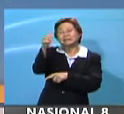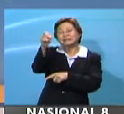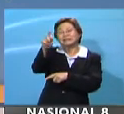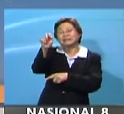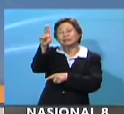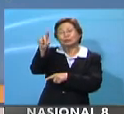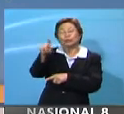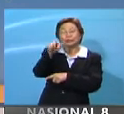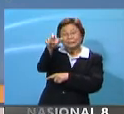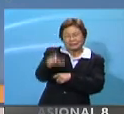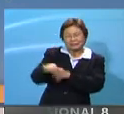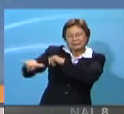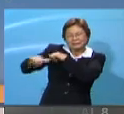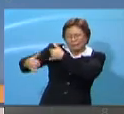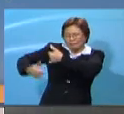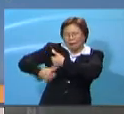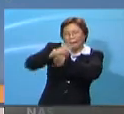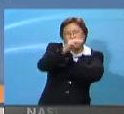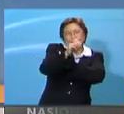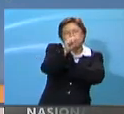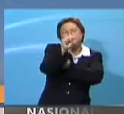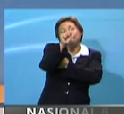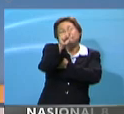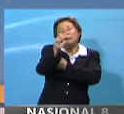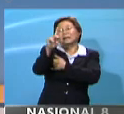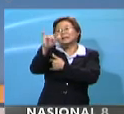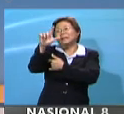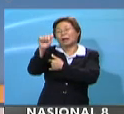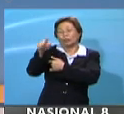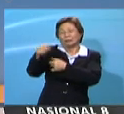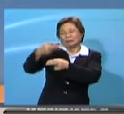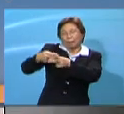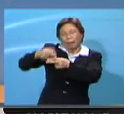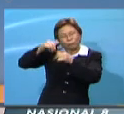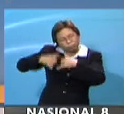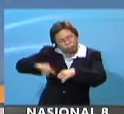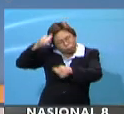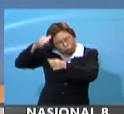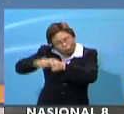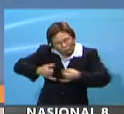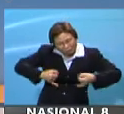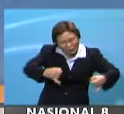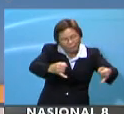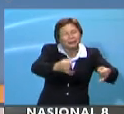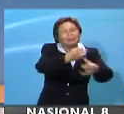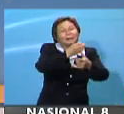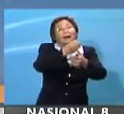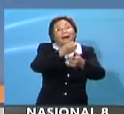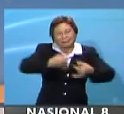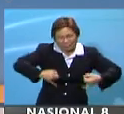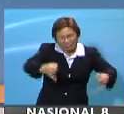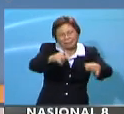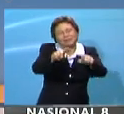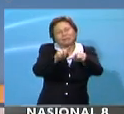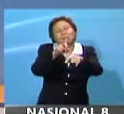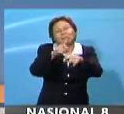dianggap setara dengan pahlawan Mat Kilau. Tidak hairanlah namanya itu telah diabadikan sebagai nama jalan dan bulatan yang terdapat di daerah